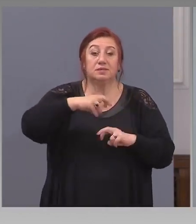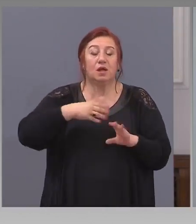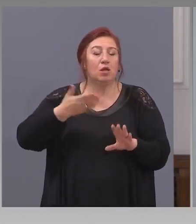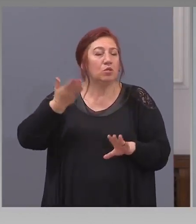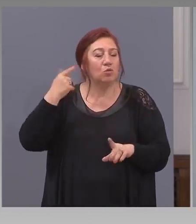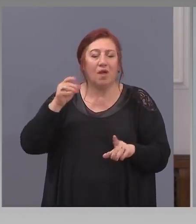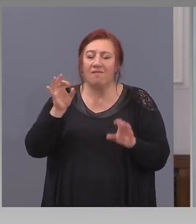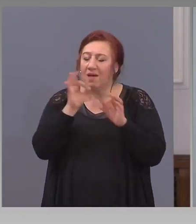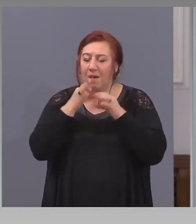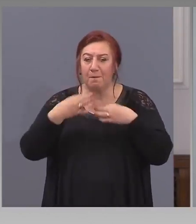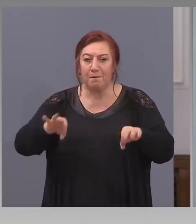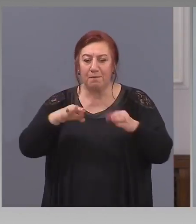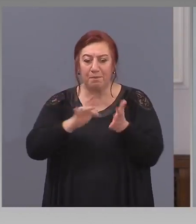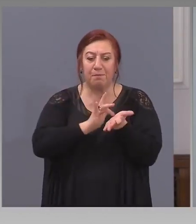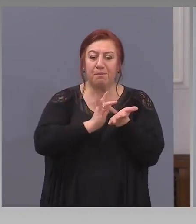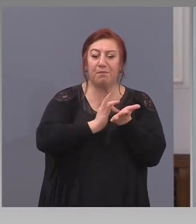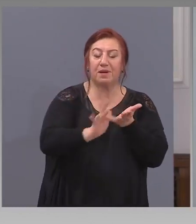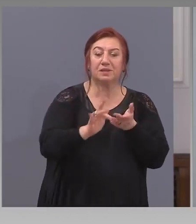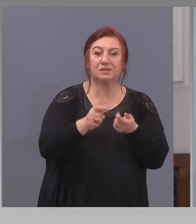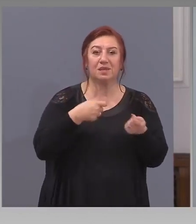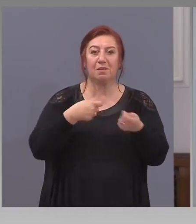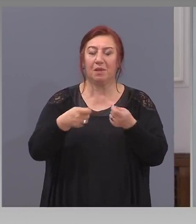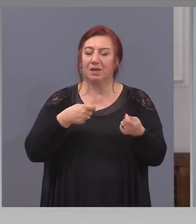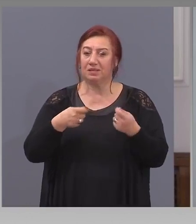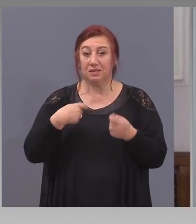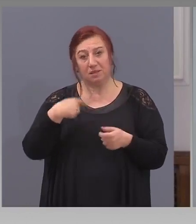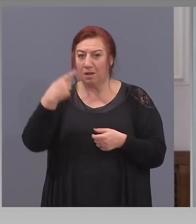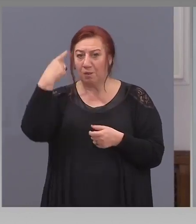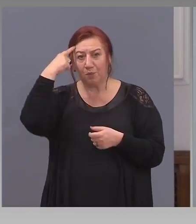Нямаше нищо по магазините.